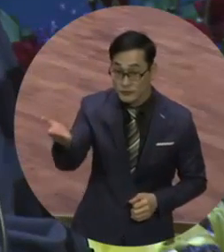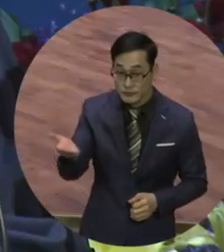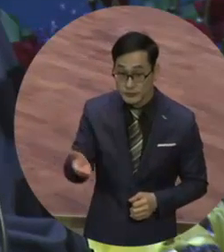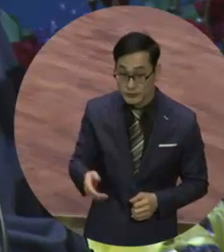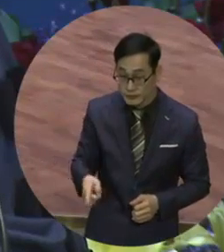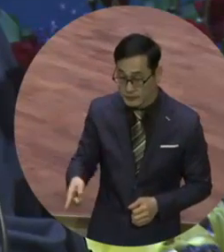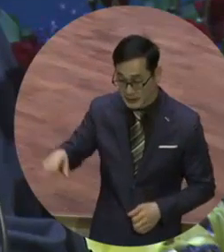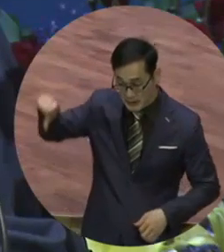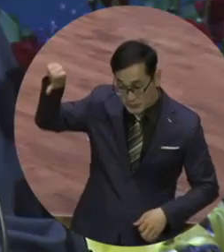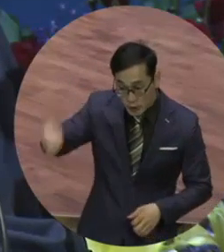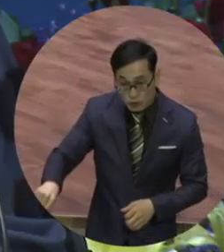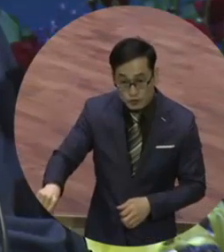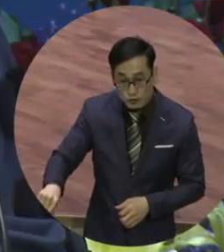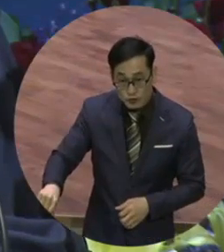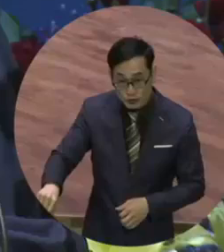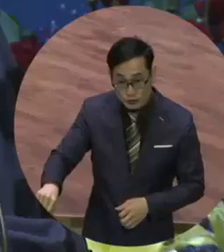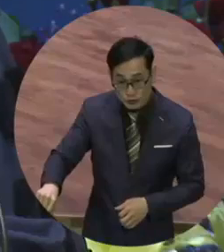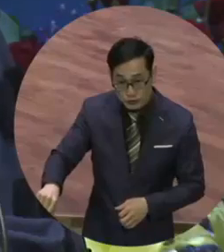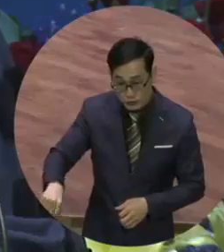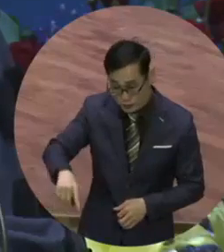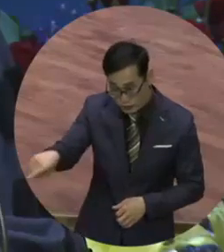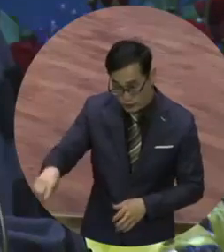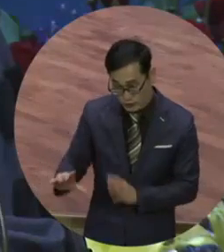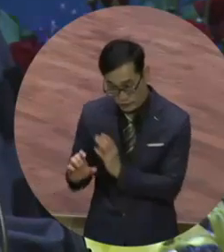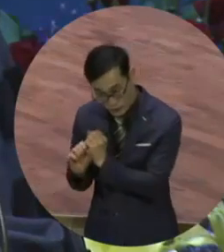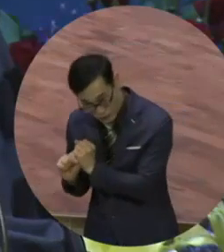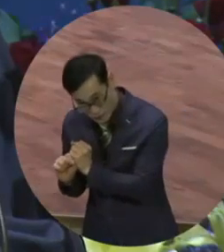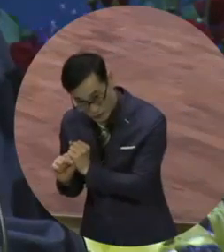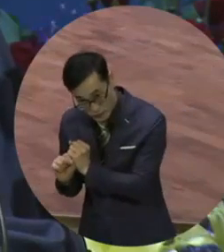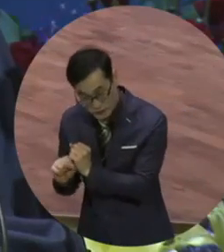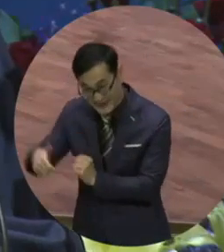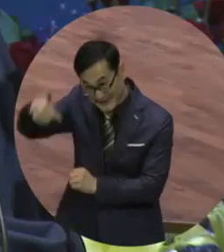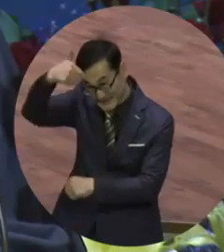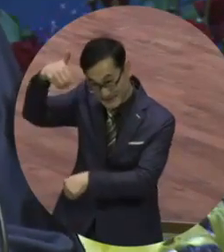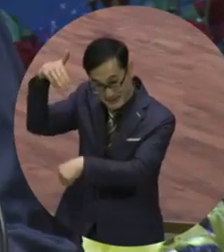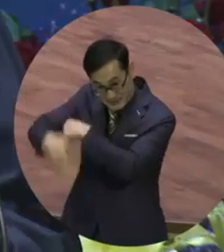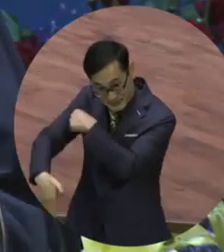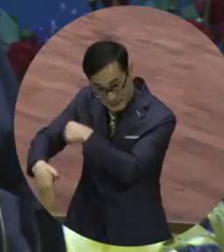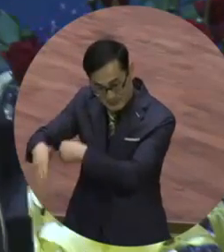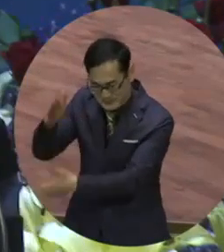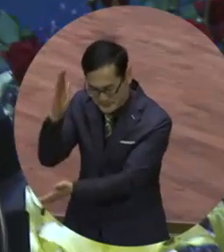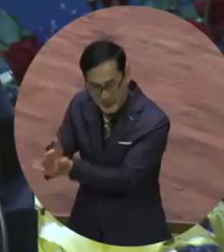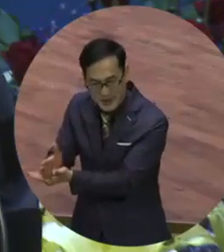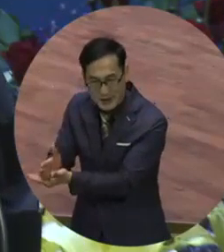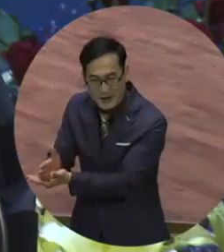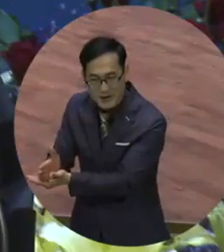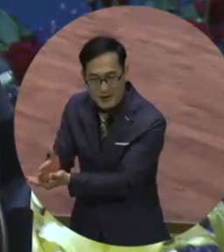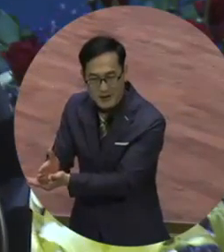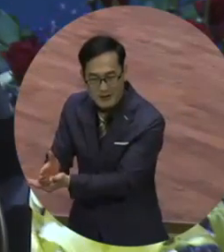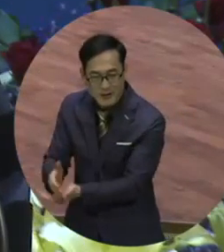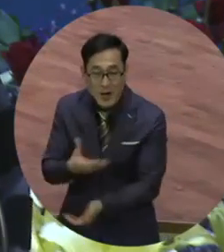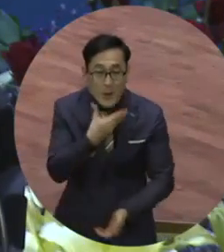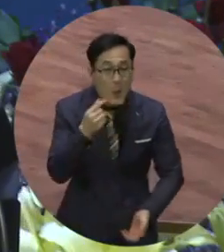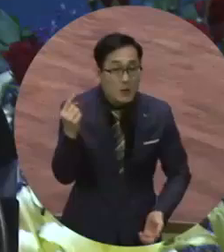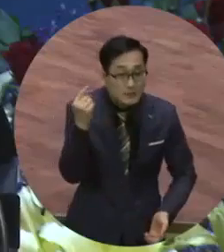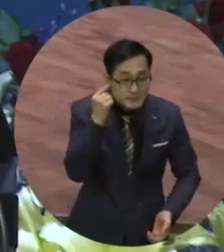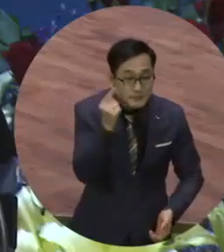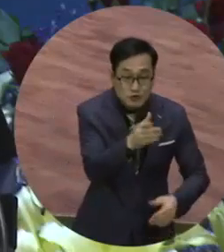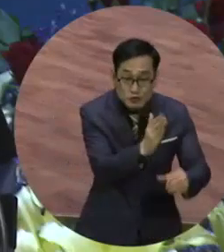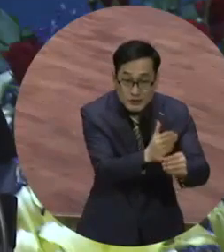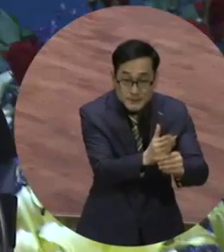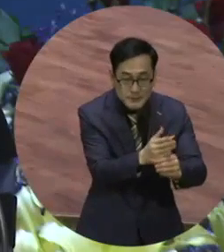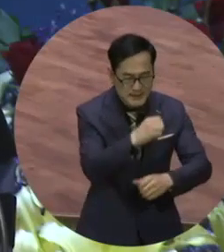이런 저주에서 벗어나 이 예틀에서 벗어나서 복음이 주는 참 자유함을 누리는 삶